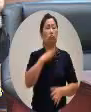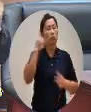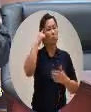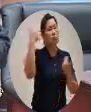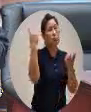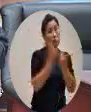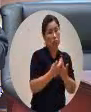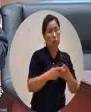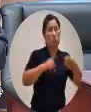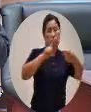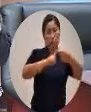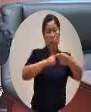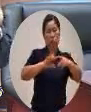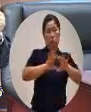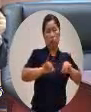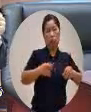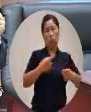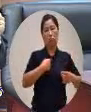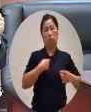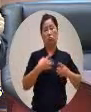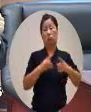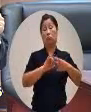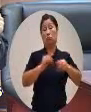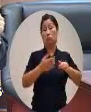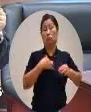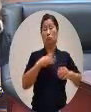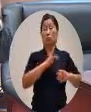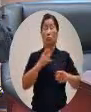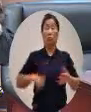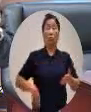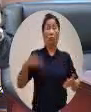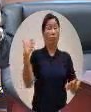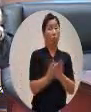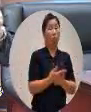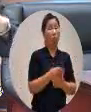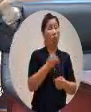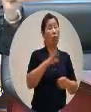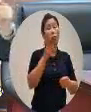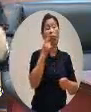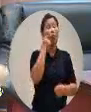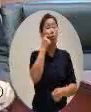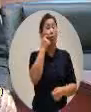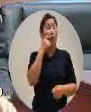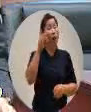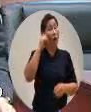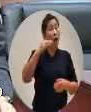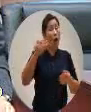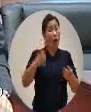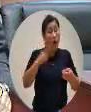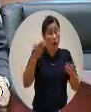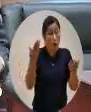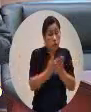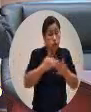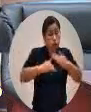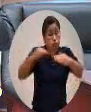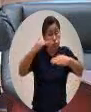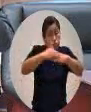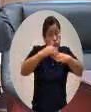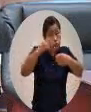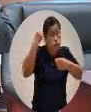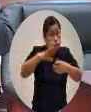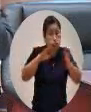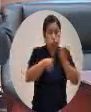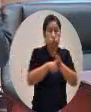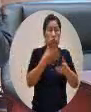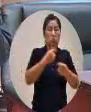不是他們的他們沒辦法得到補償啊如果都市更新的話等於是把他們趕走那所以